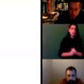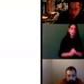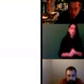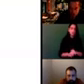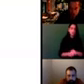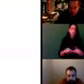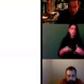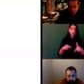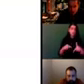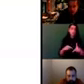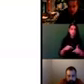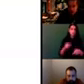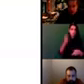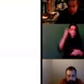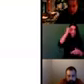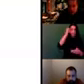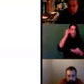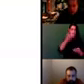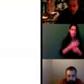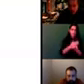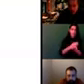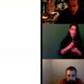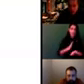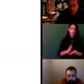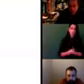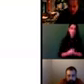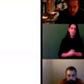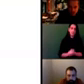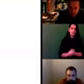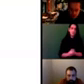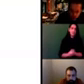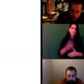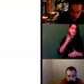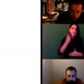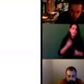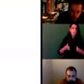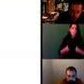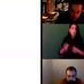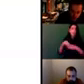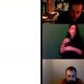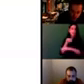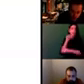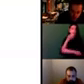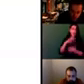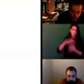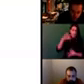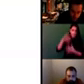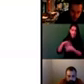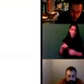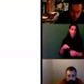veri toplamak için sahada yer aldığımız için aslında ilk mahalleliyle etkileşimde o süreçlerde